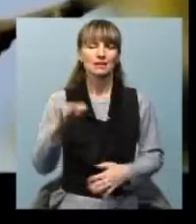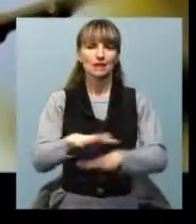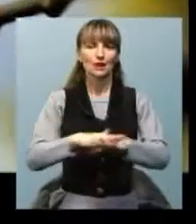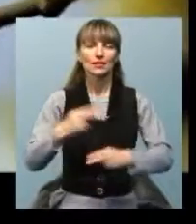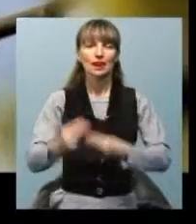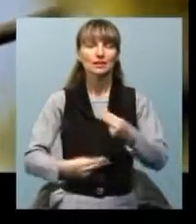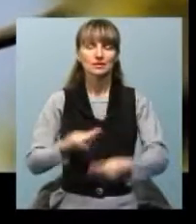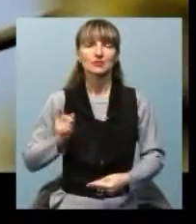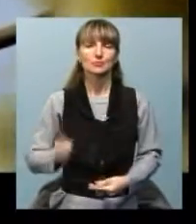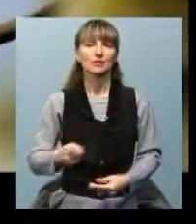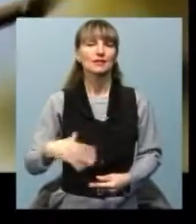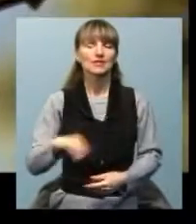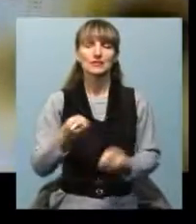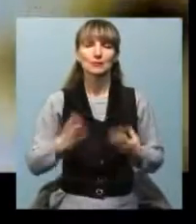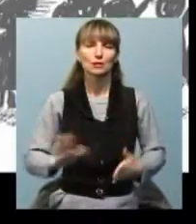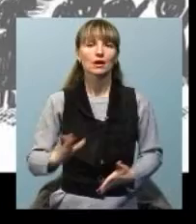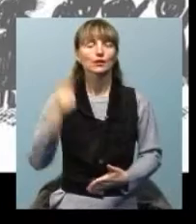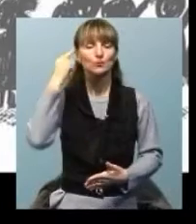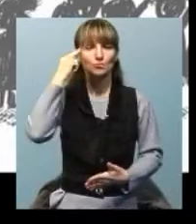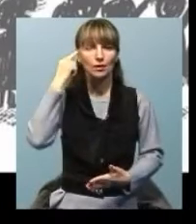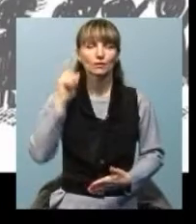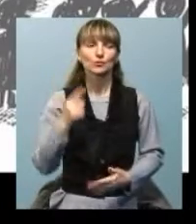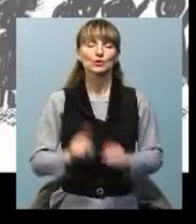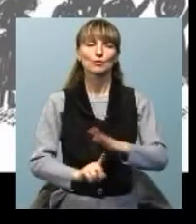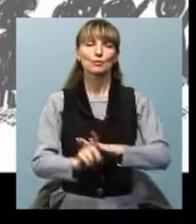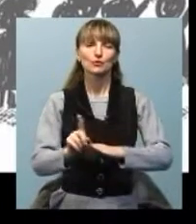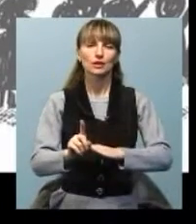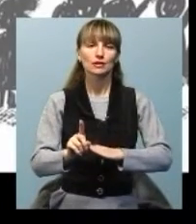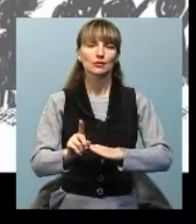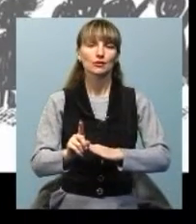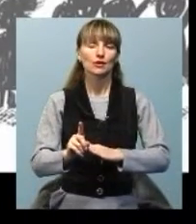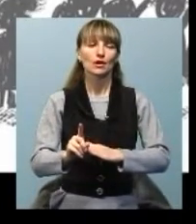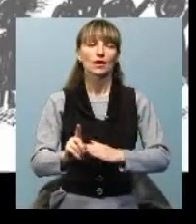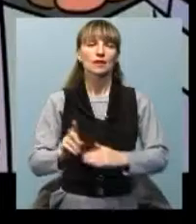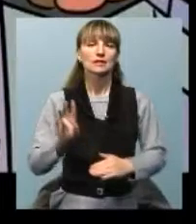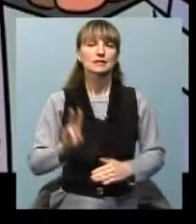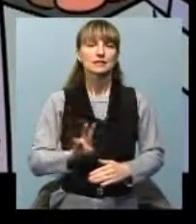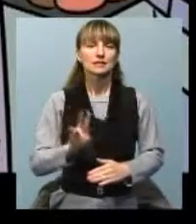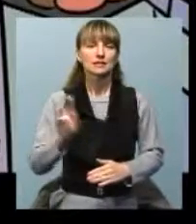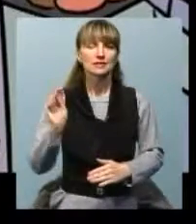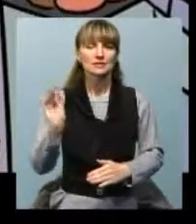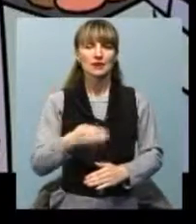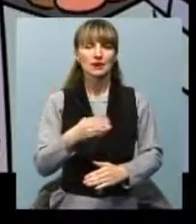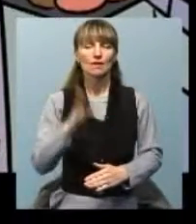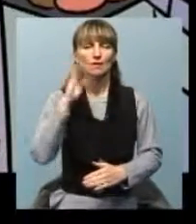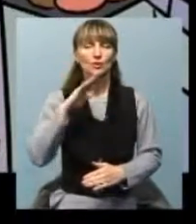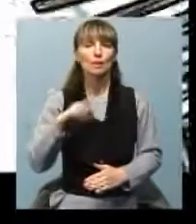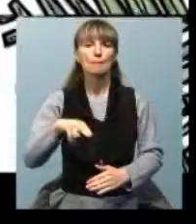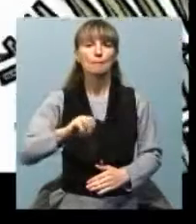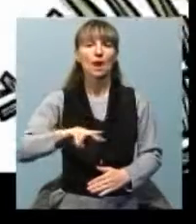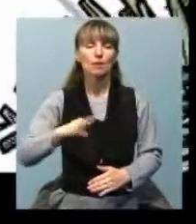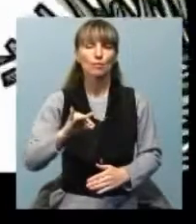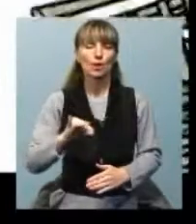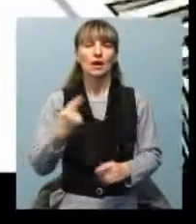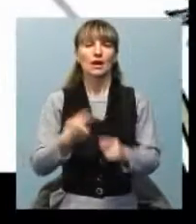традицій. Насправді все не так просто, як здається. Адже спочатку свято мало за символ не вербу, а пальму. Адже саме пальмові